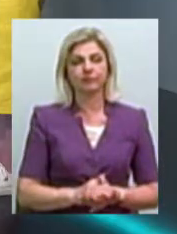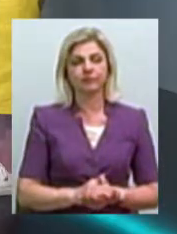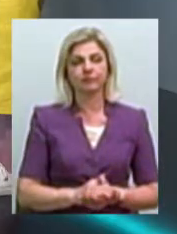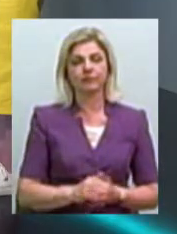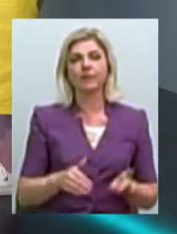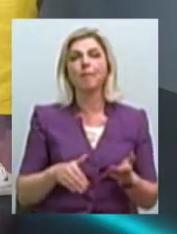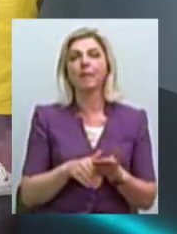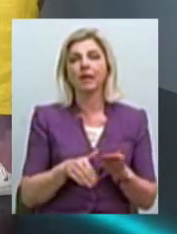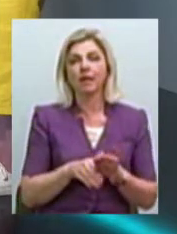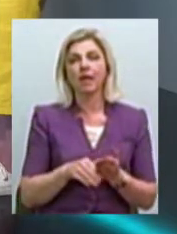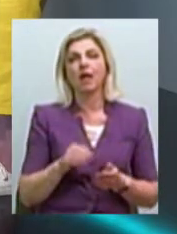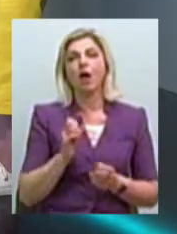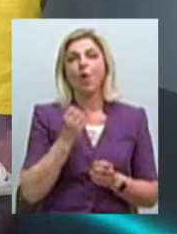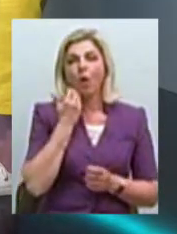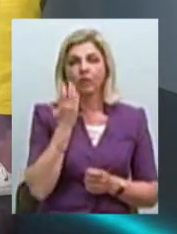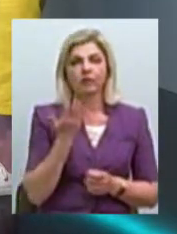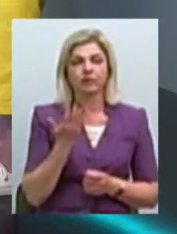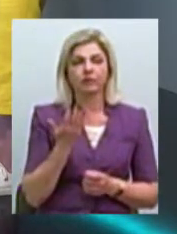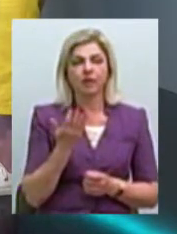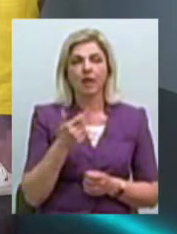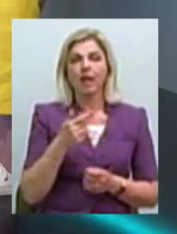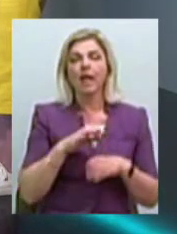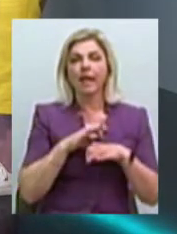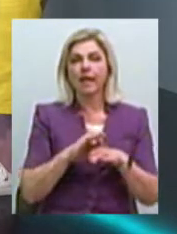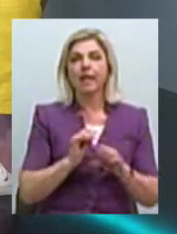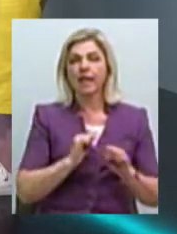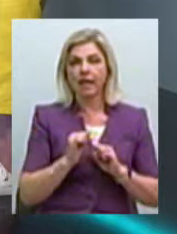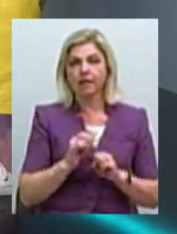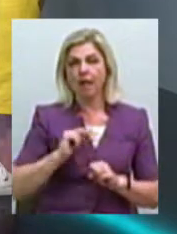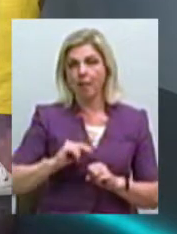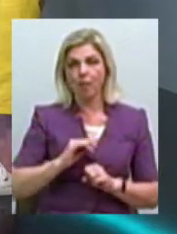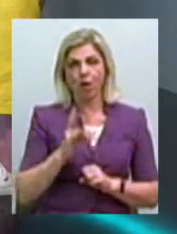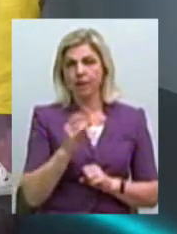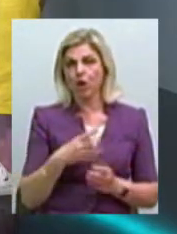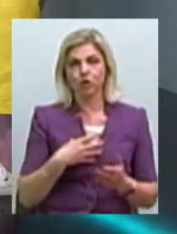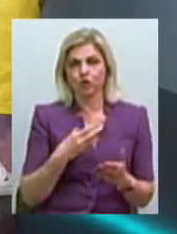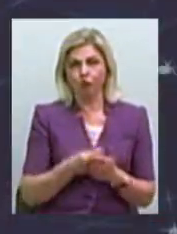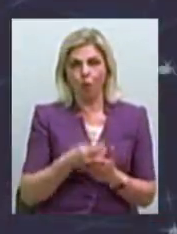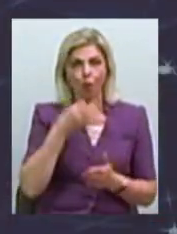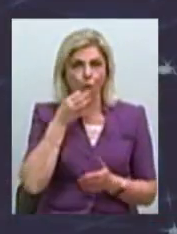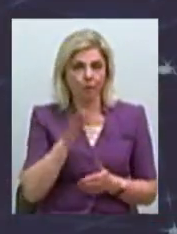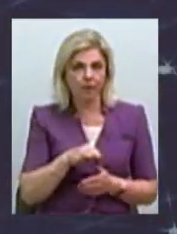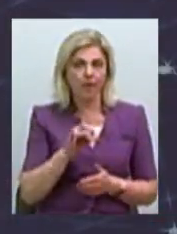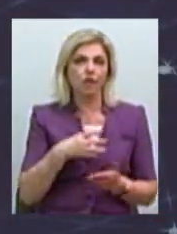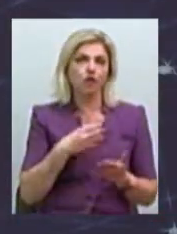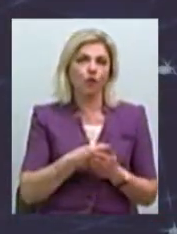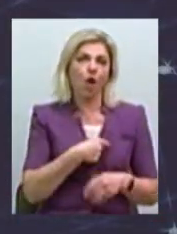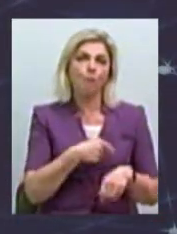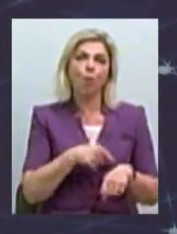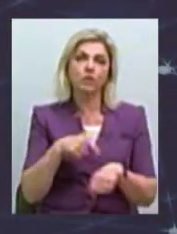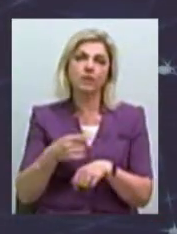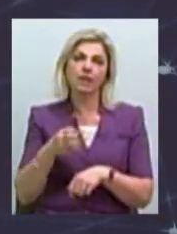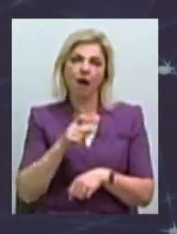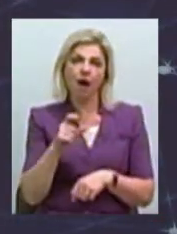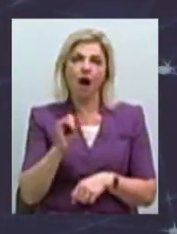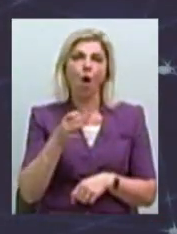метод интерпретации, это когда гид работает не на собственном опыте и на собственных эмоциях, а на